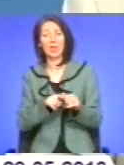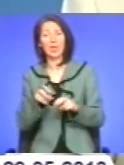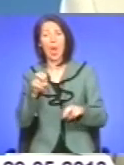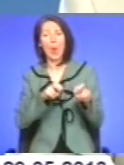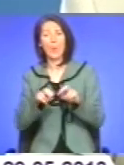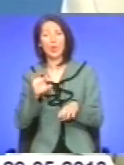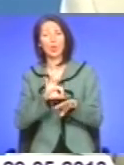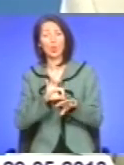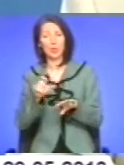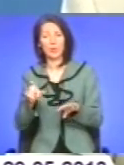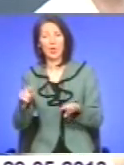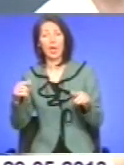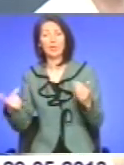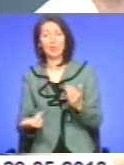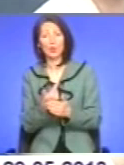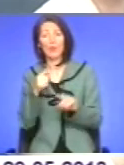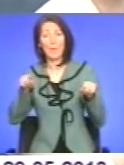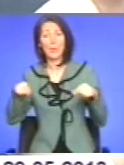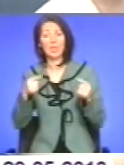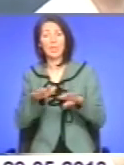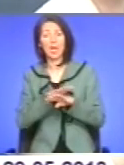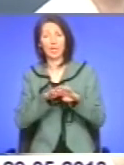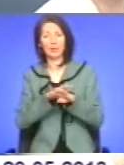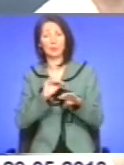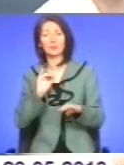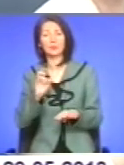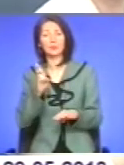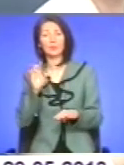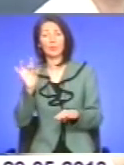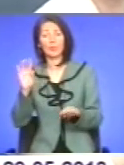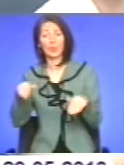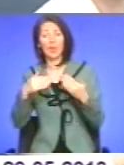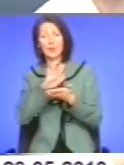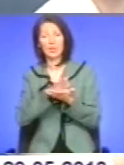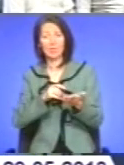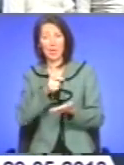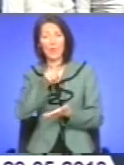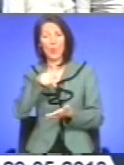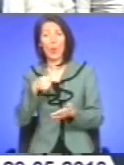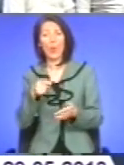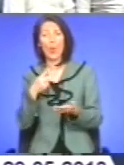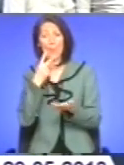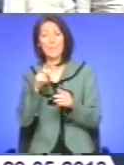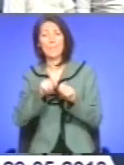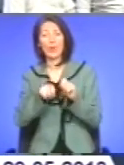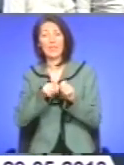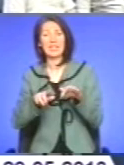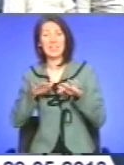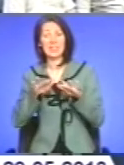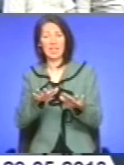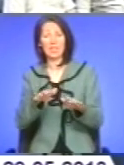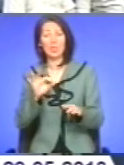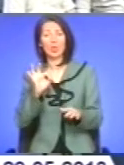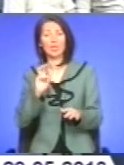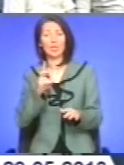снова поднятие на рынках. Юрій Борщенко подав заяву до Генпрокуратури з вимогою перевірити діяльність Олександри Кужель як голови Держкомпідприємництва.